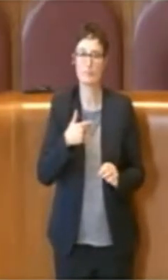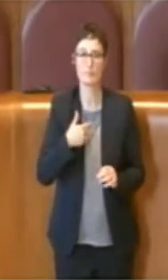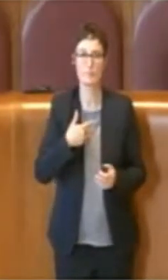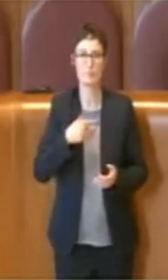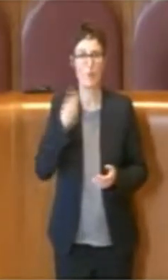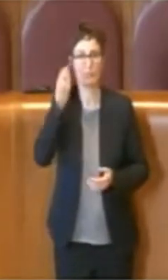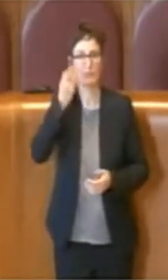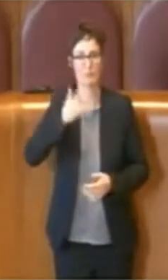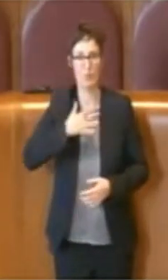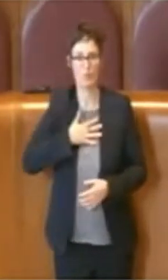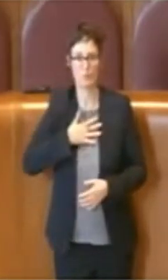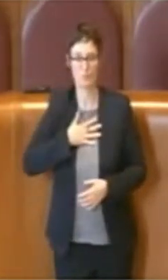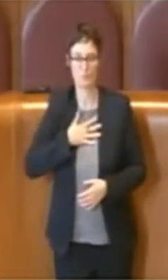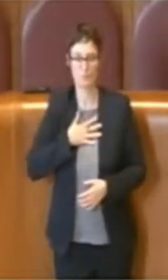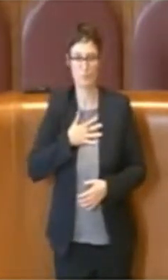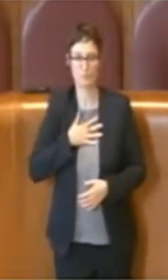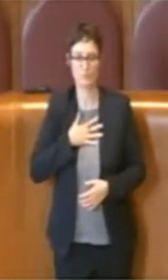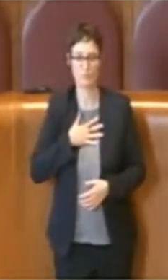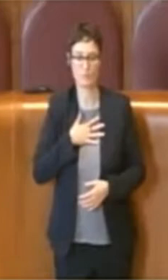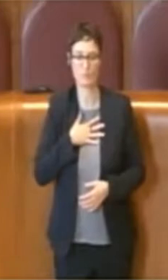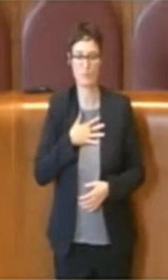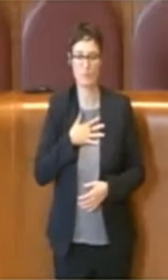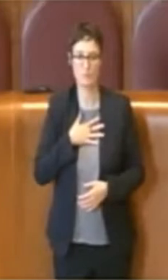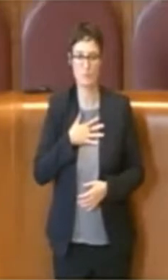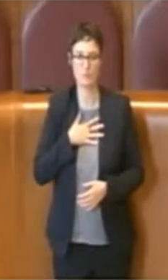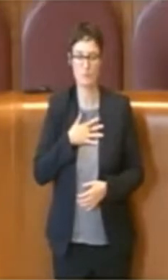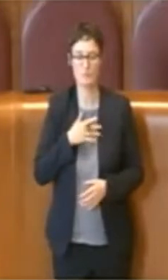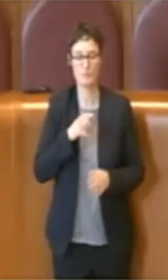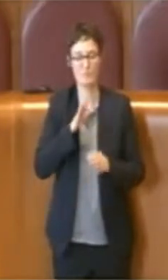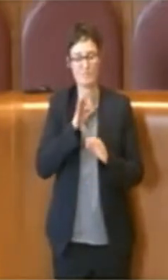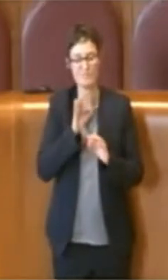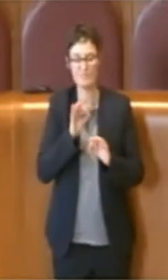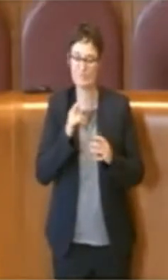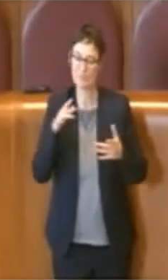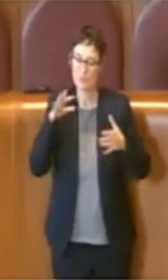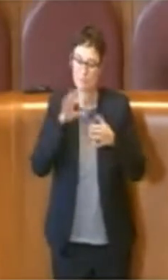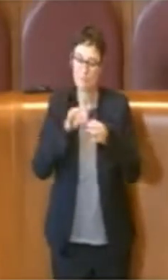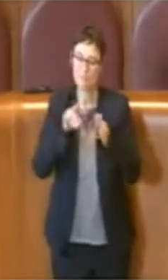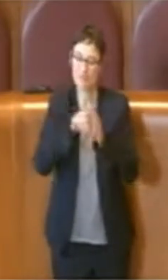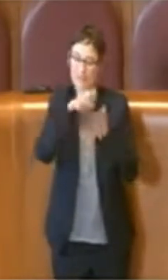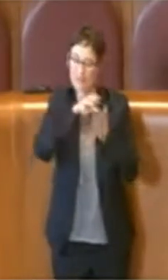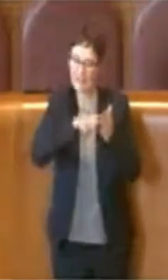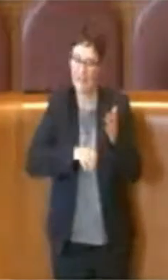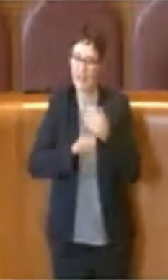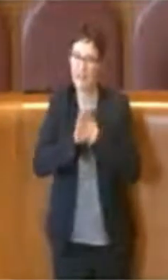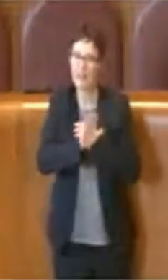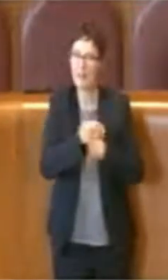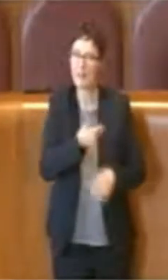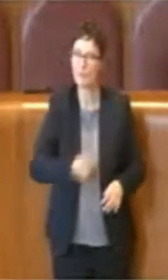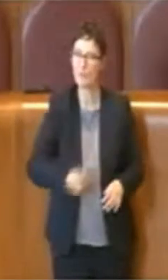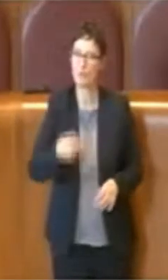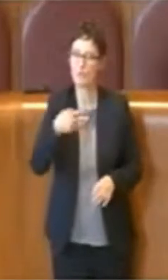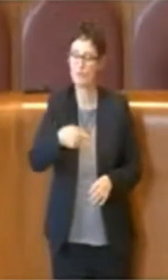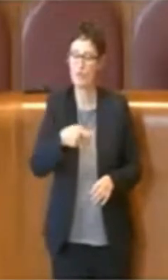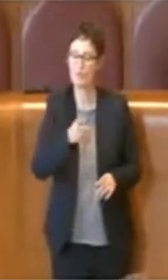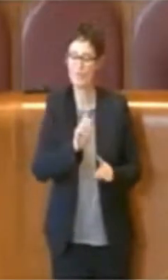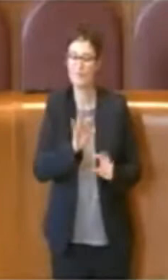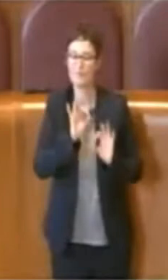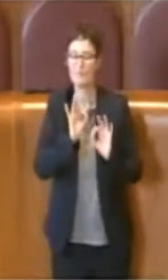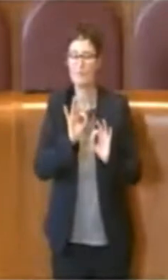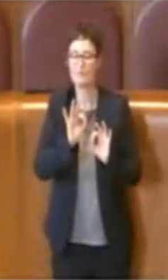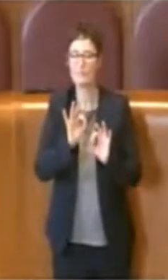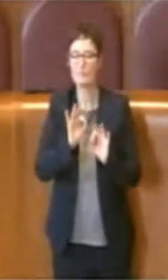posizione non tanto sulla delibera della consigliera Montella, quanto sul